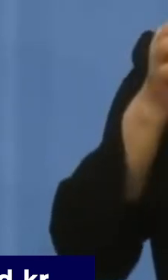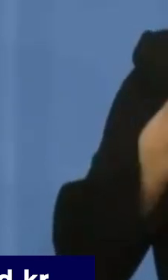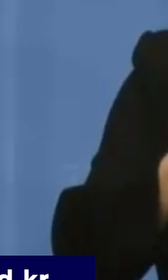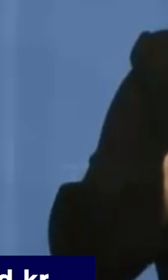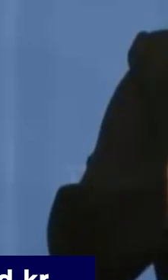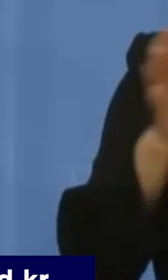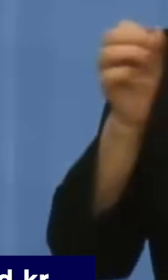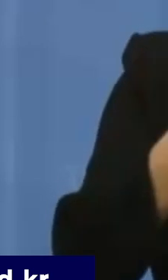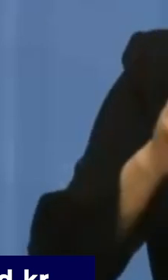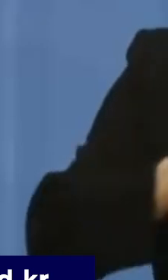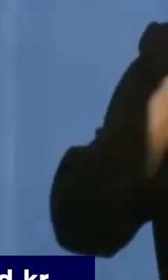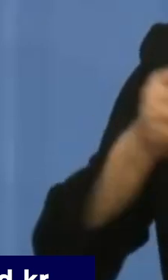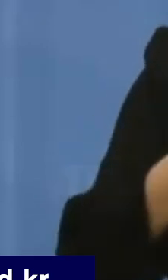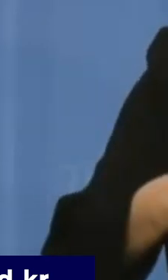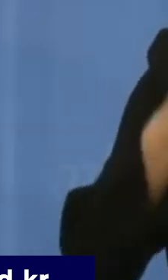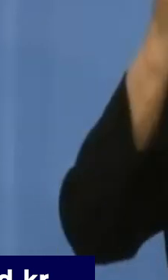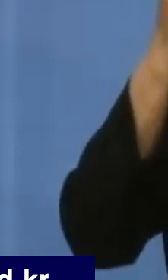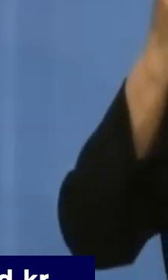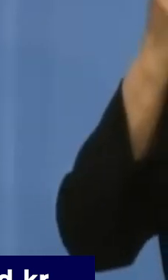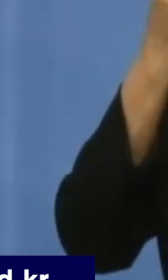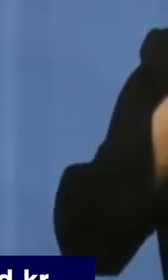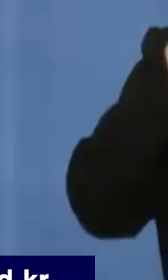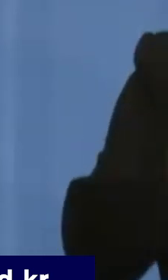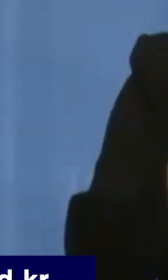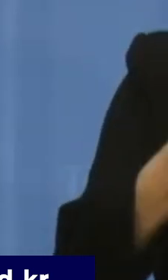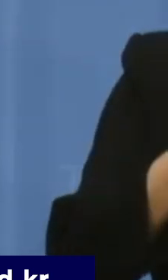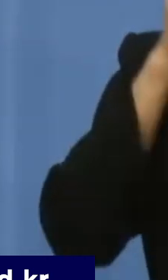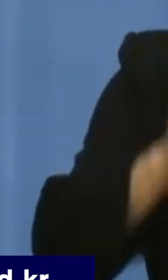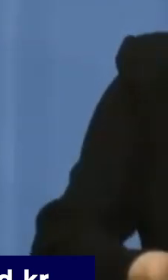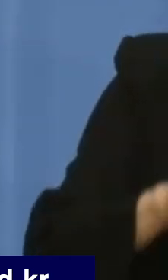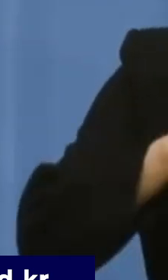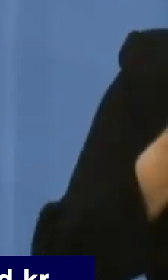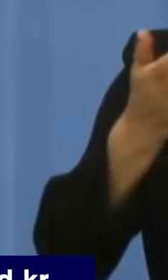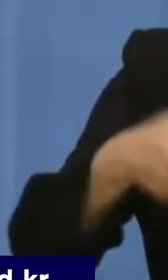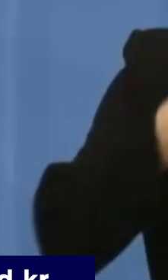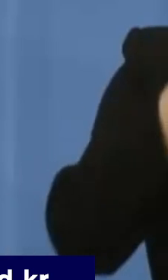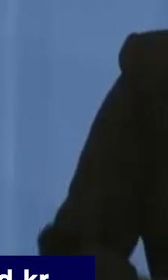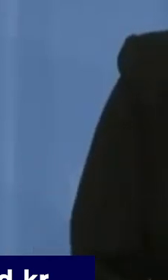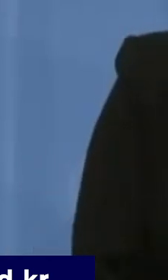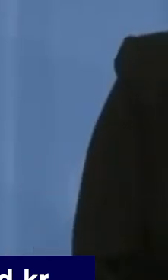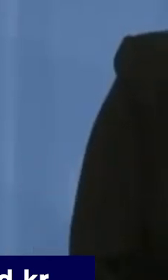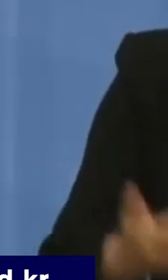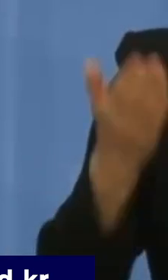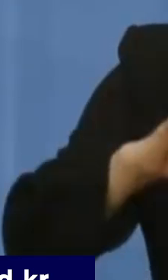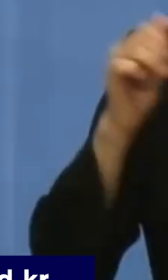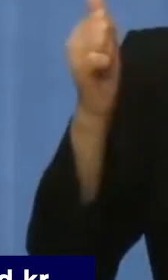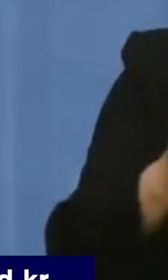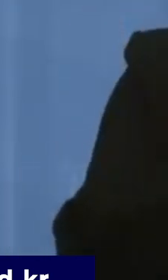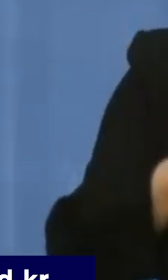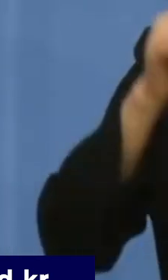행위는 반헌법적 범죄 행위로 엄정한 처벌의 대상이 되어야 합니다. 그러나